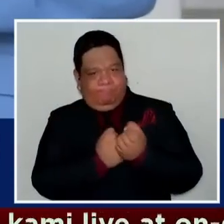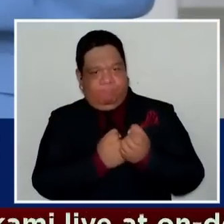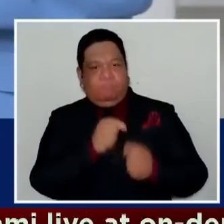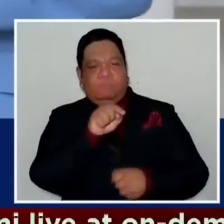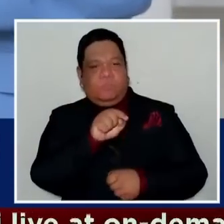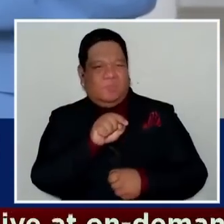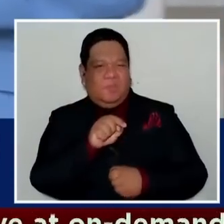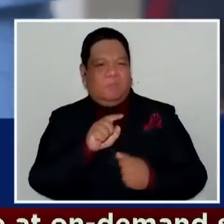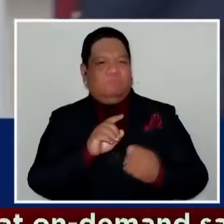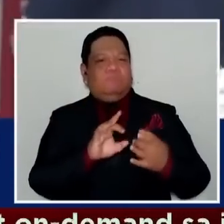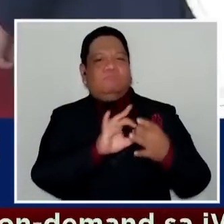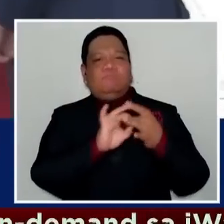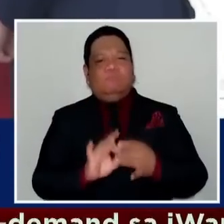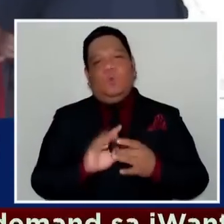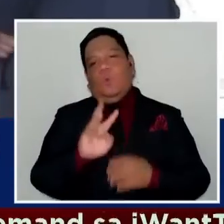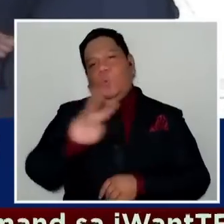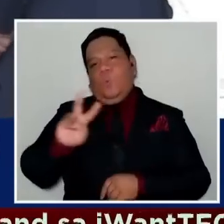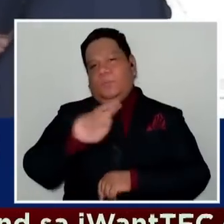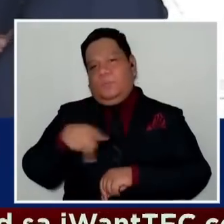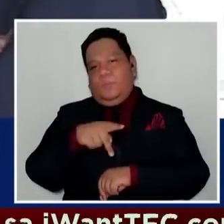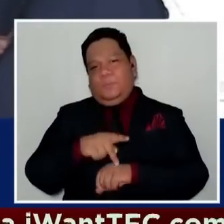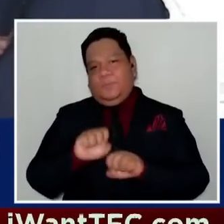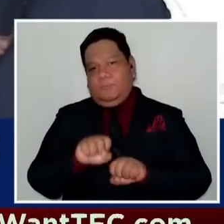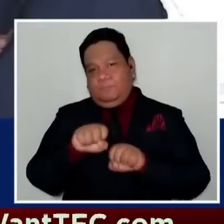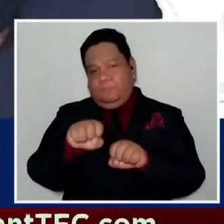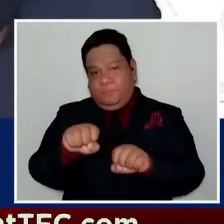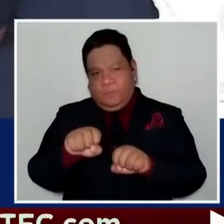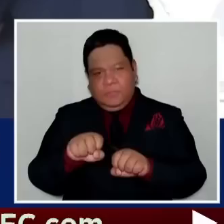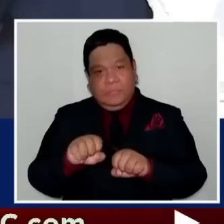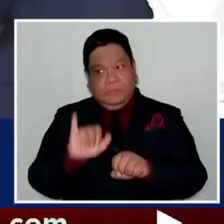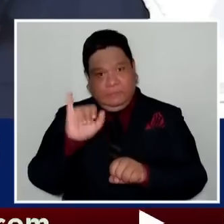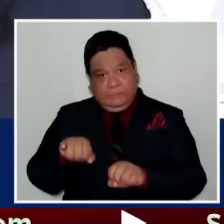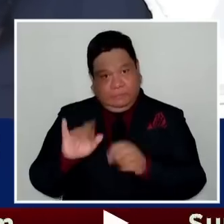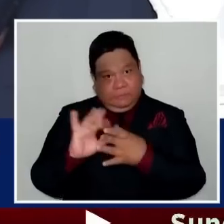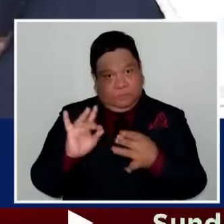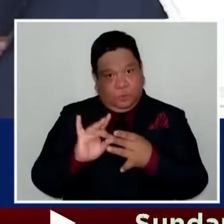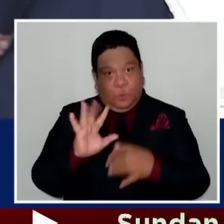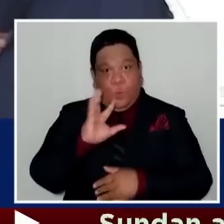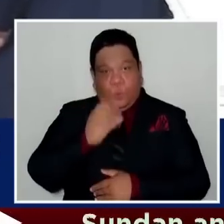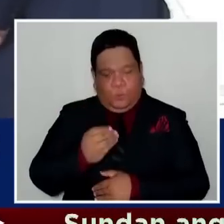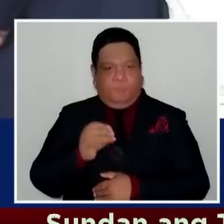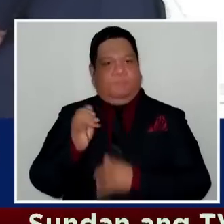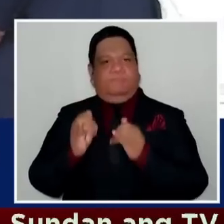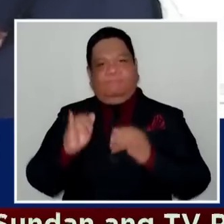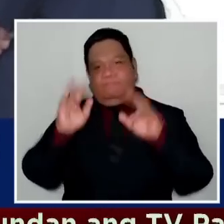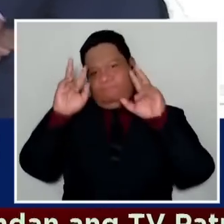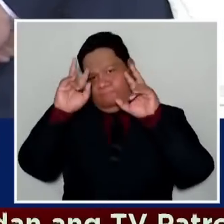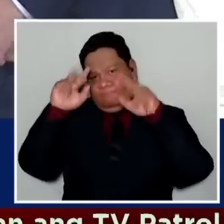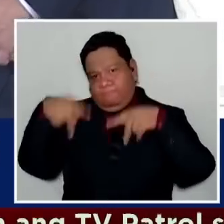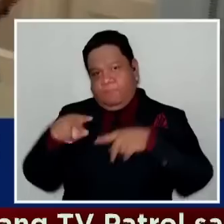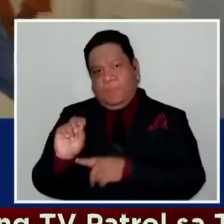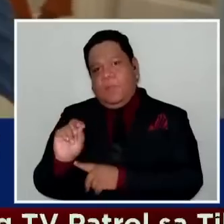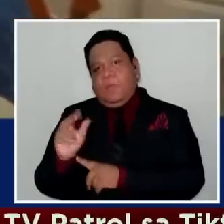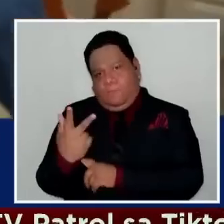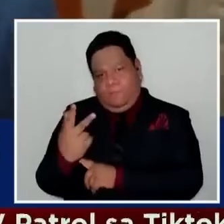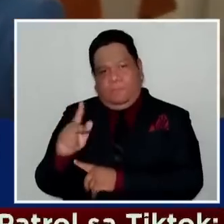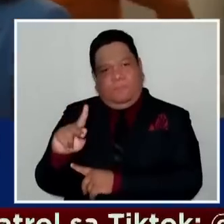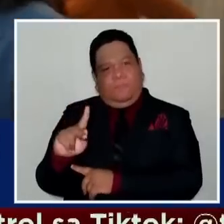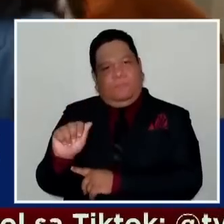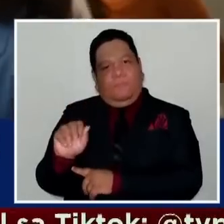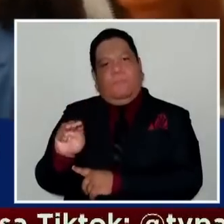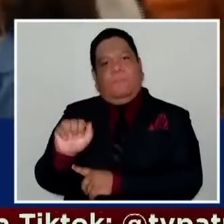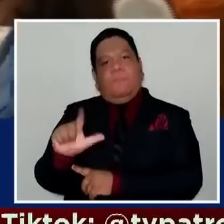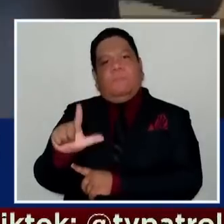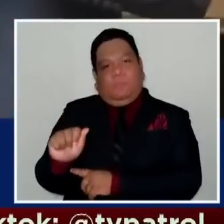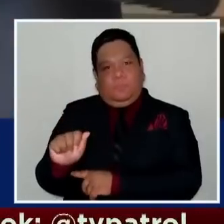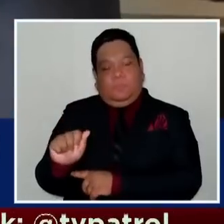Ang pangakong ito mula naman ngayon sa ikalawang pinakamataas na opisyal ng Amerika na si Vice President Kamala Harris sa pulong kay